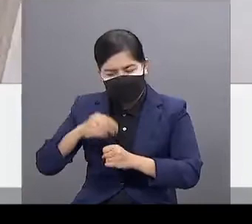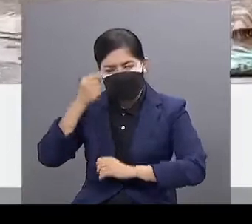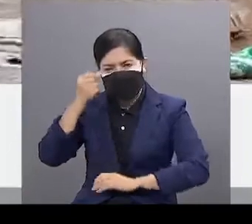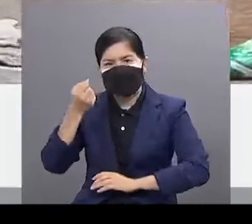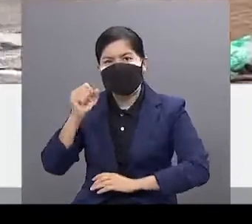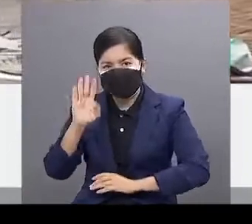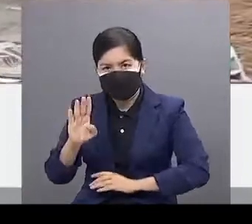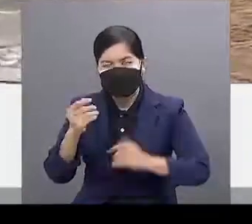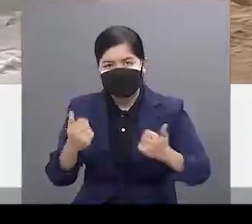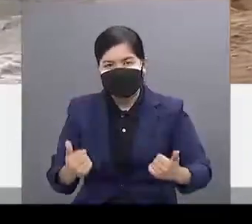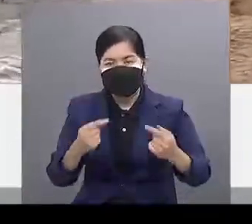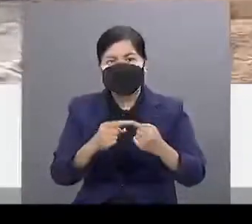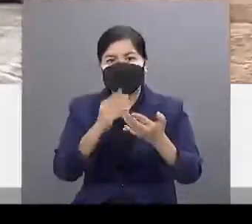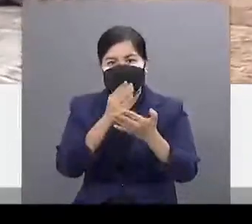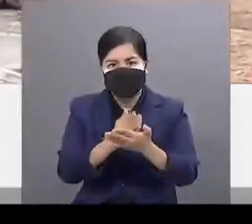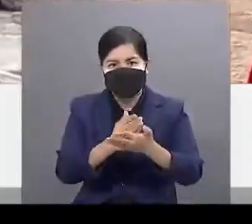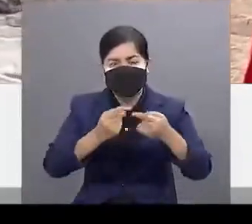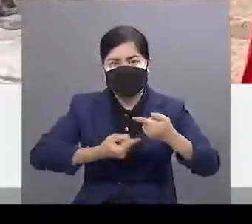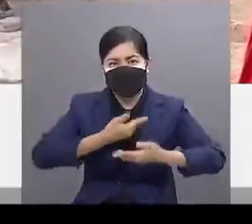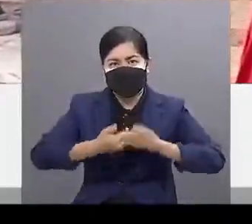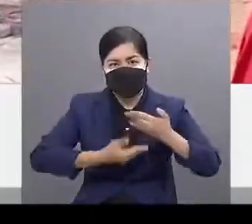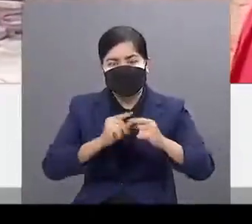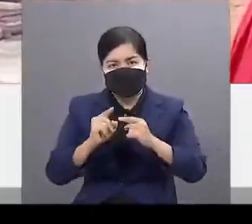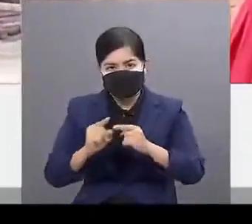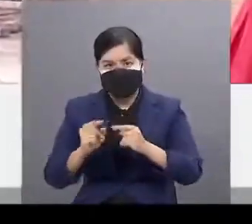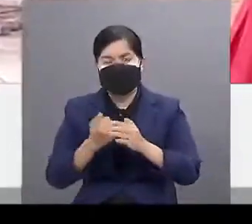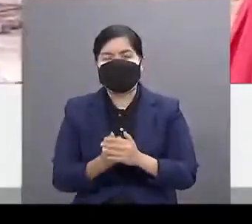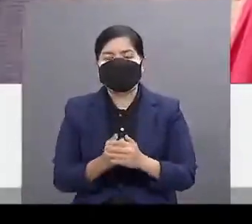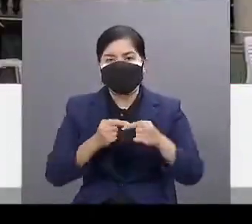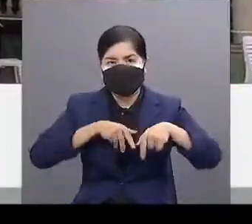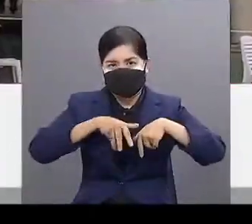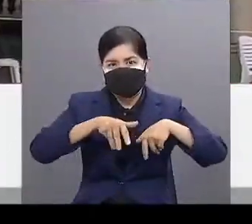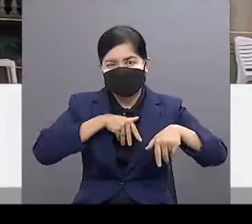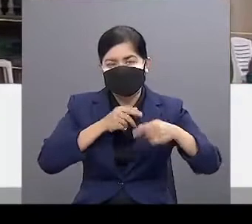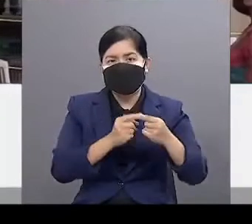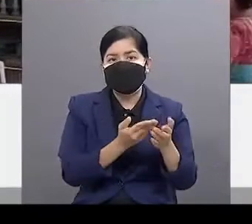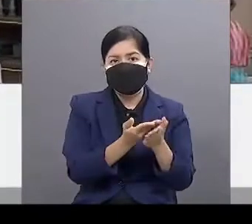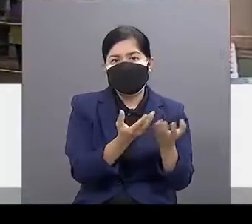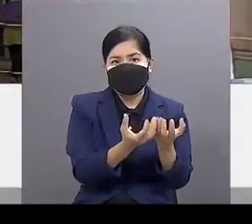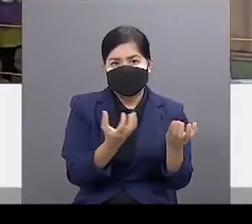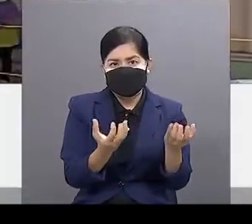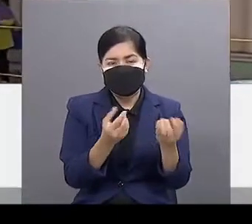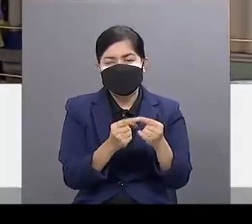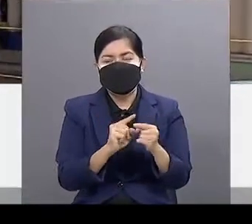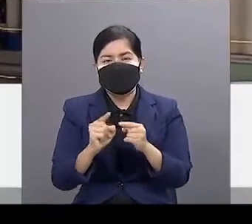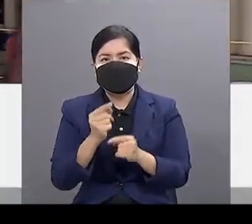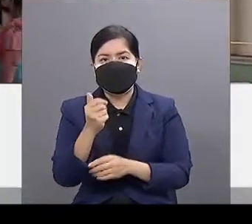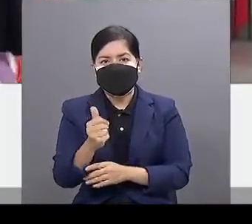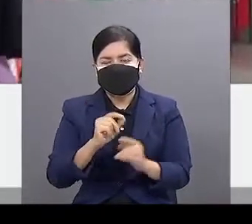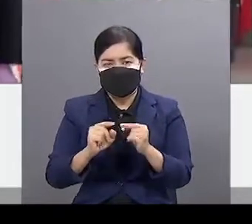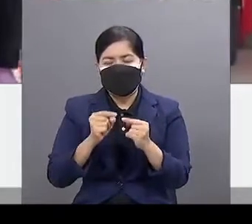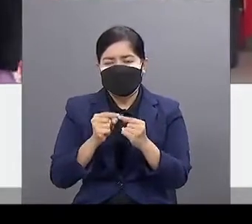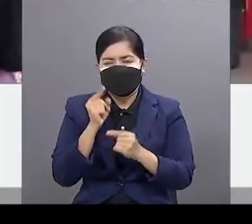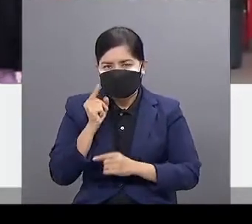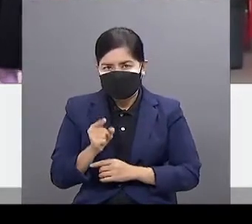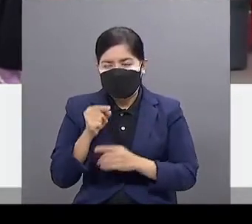ค้าร้านอาหารต่างๆซึ่งสามารถประชาชนก็ยังสามารถออกมาซื้ออาหารได้เพื่อให้รีบกลับเข้าบ้านแล้วไม่ควรใช้เวลาพูด